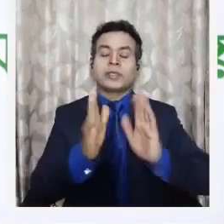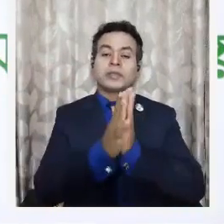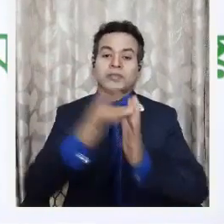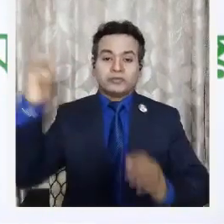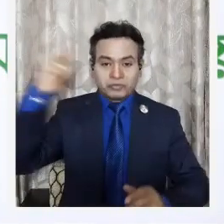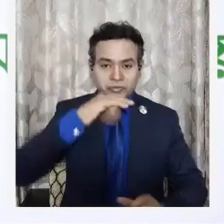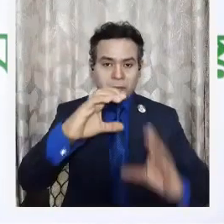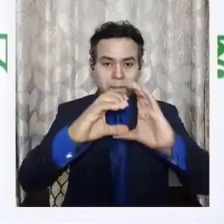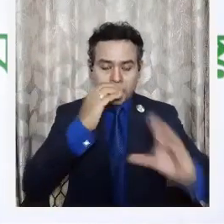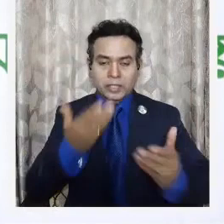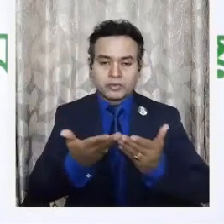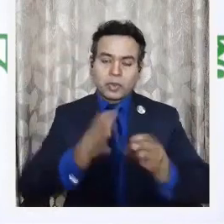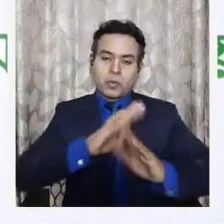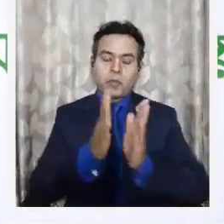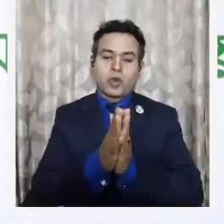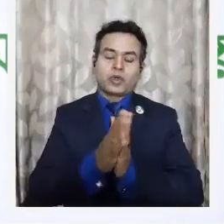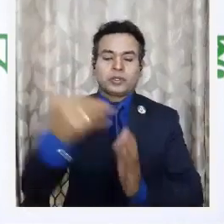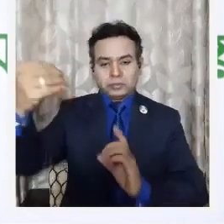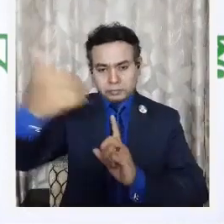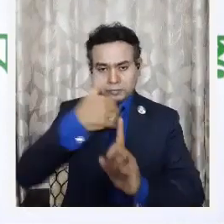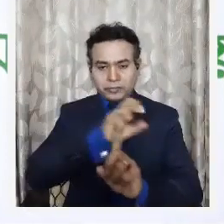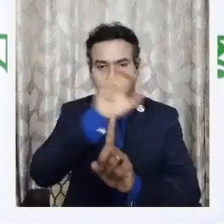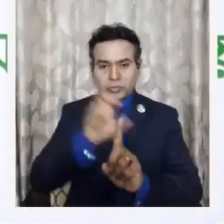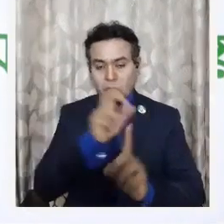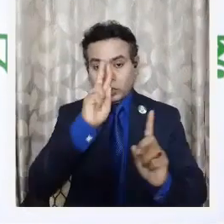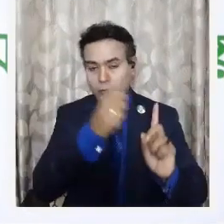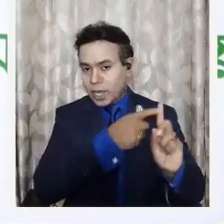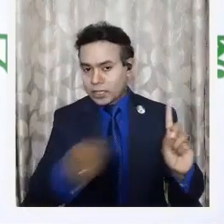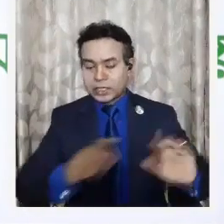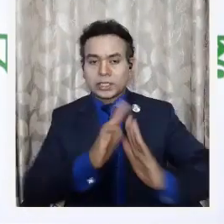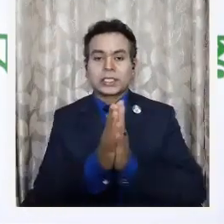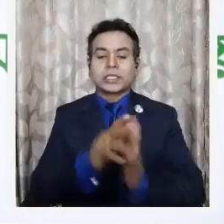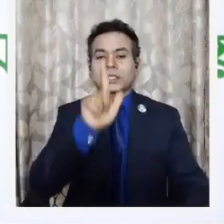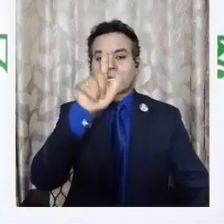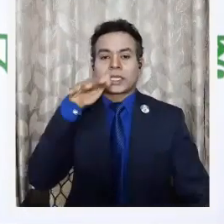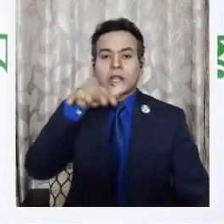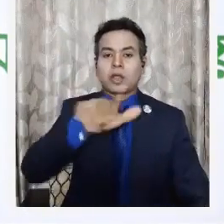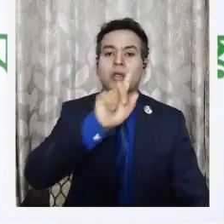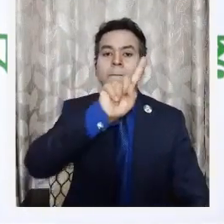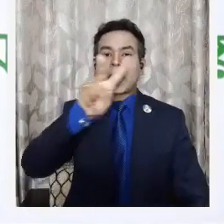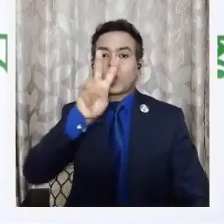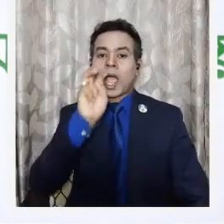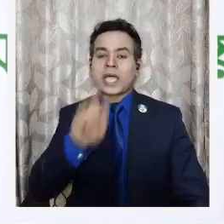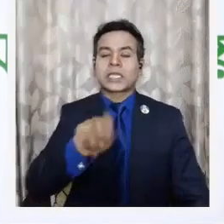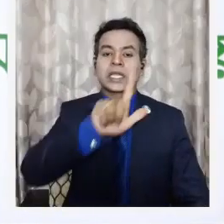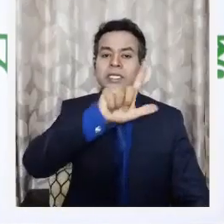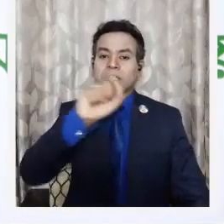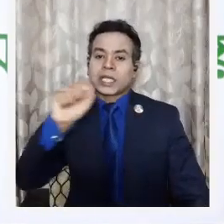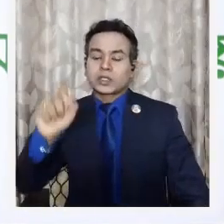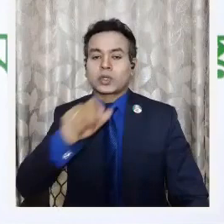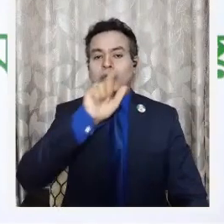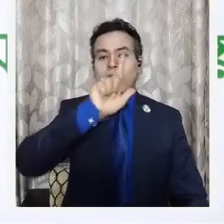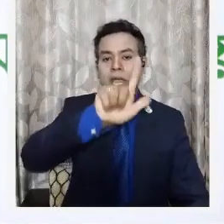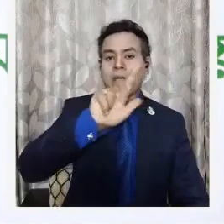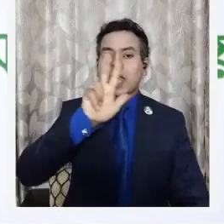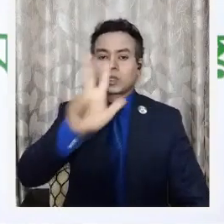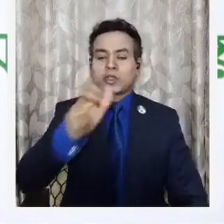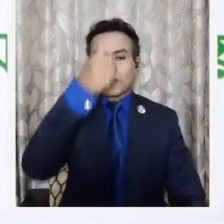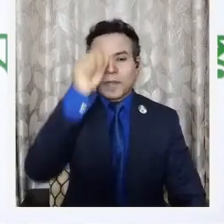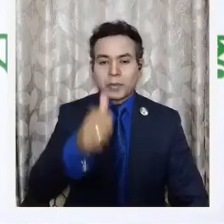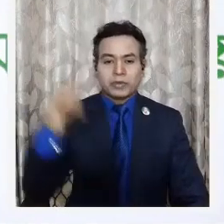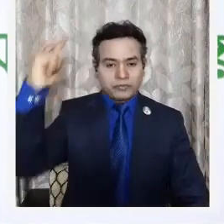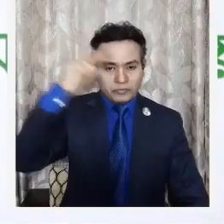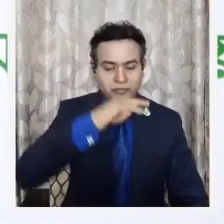1,101 জন 24 ঘন্টায় স্ক্রিনিং হয়েছে 3টি আন্তর্জাতিক বিমানবন্দর, স্থলবন্দর এবং 2টি সমুদ্র বন্দরে। এ পর্যন্ত স্ক্রিনিং হয়েছে